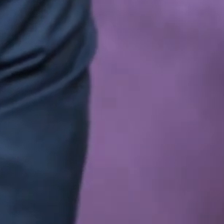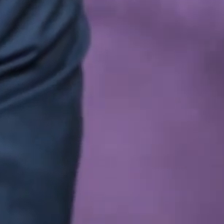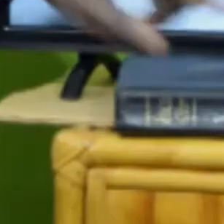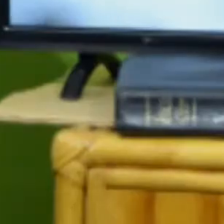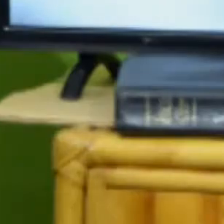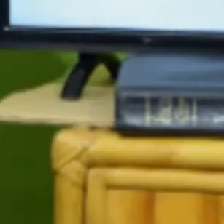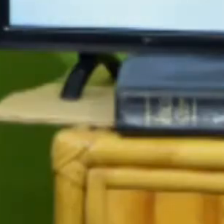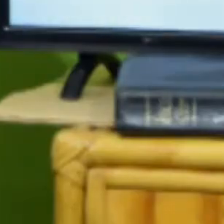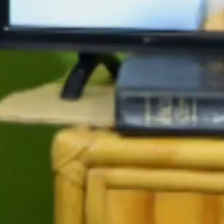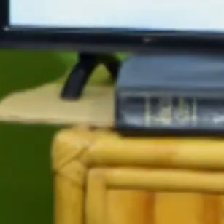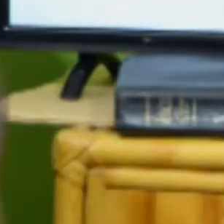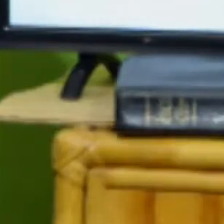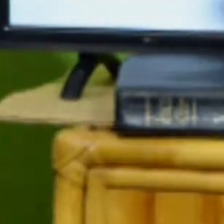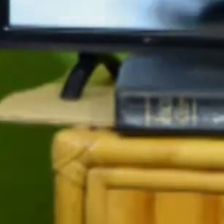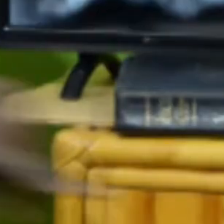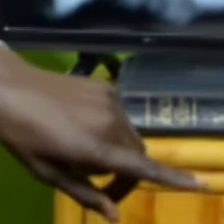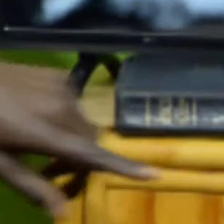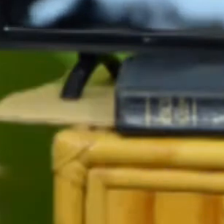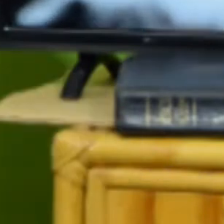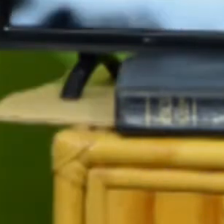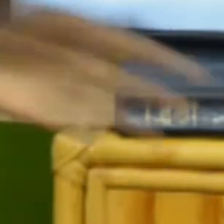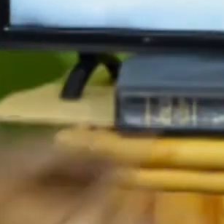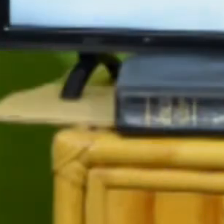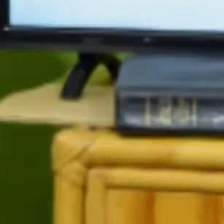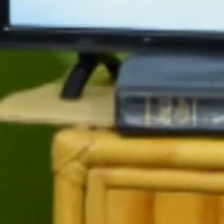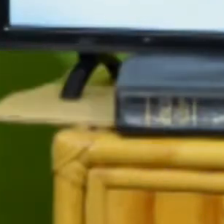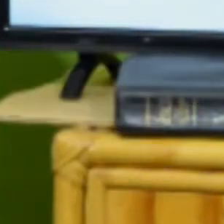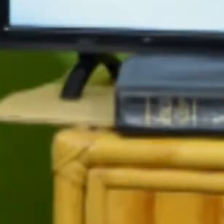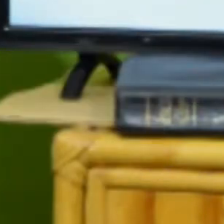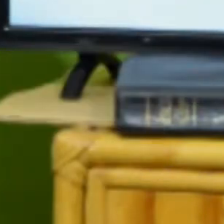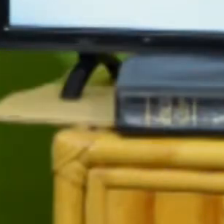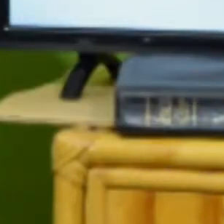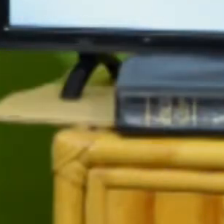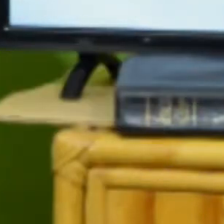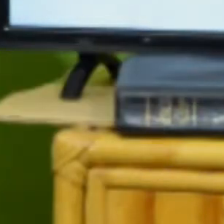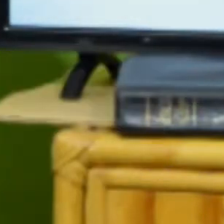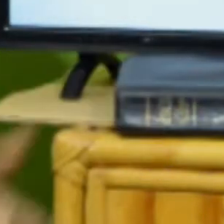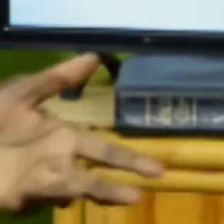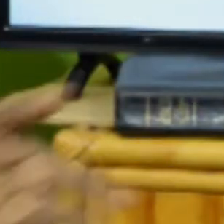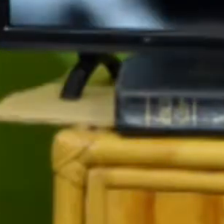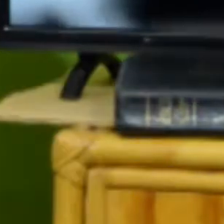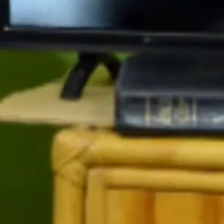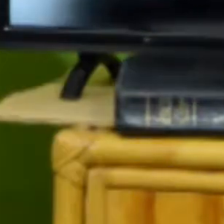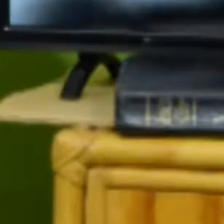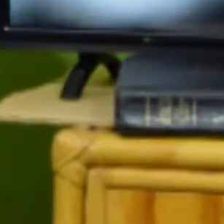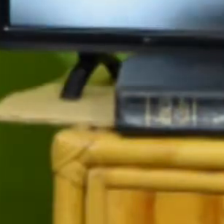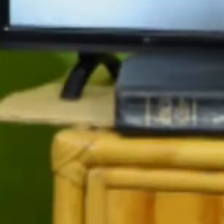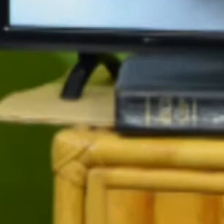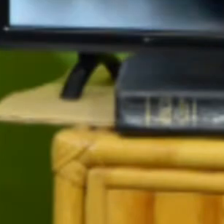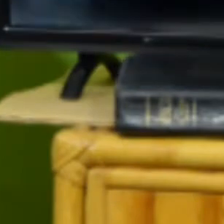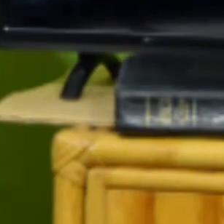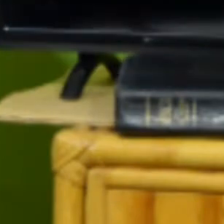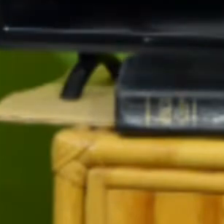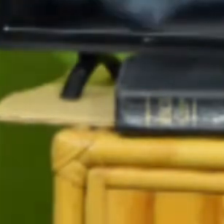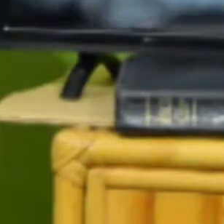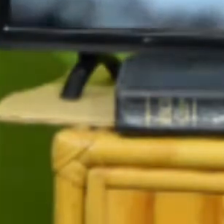Ende yesena Kariba nakurai waka. Paakamuka makusei ndobva kuti masoja ese hapasi. Unoita sei manje. Ungaita sei unozvidzwa kuti abwari